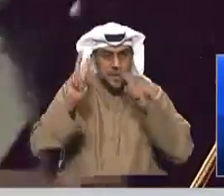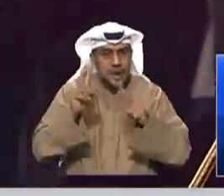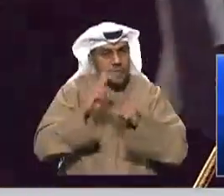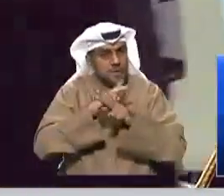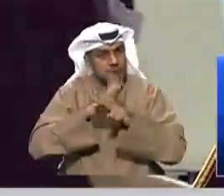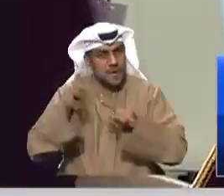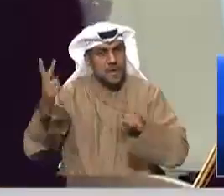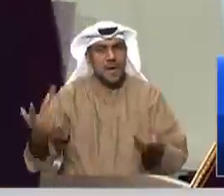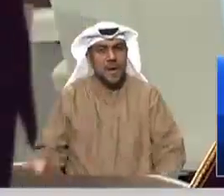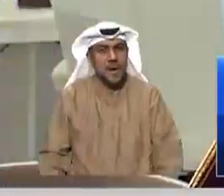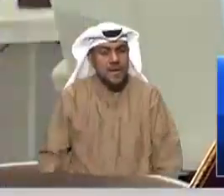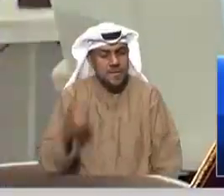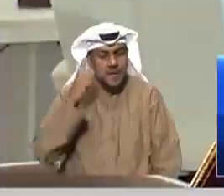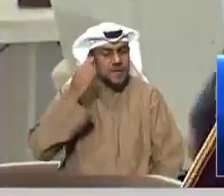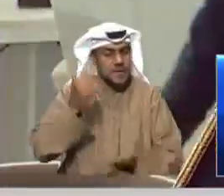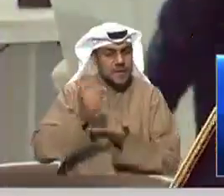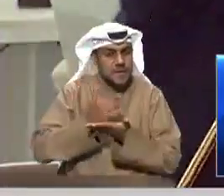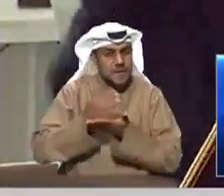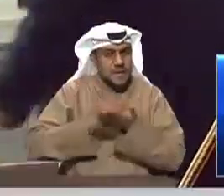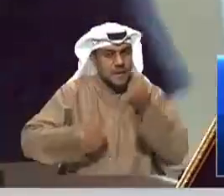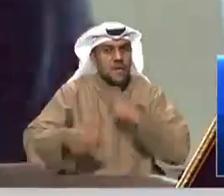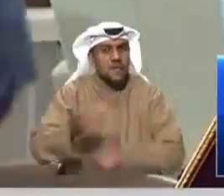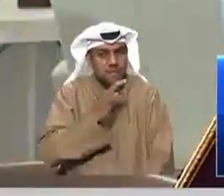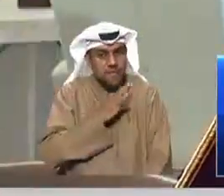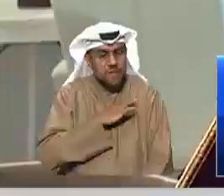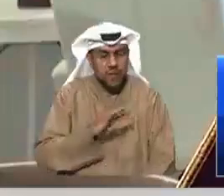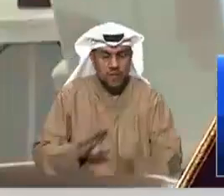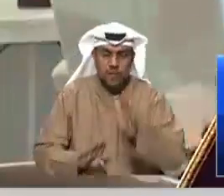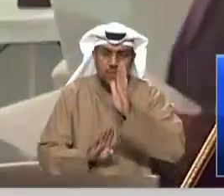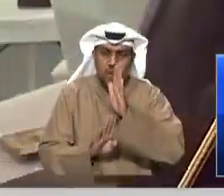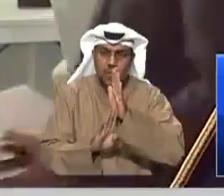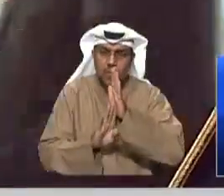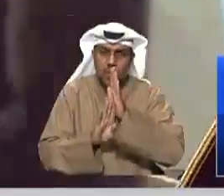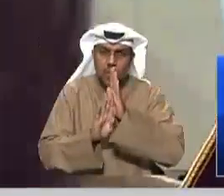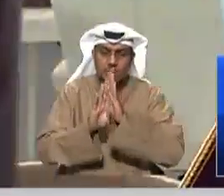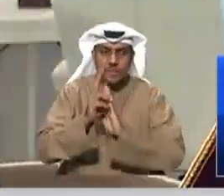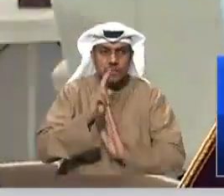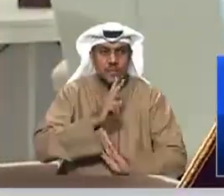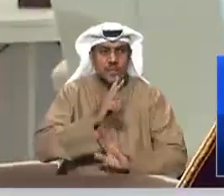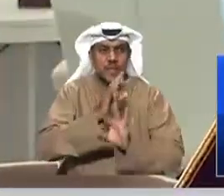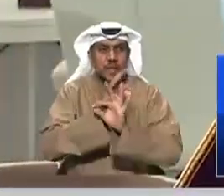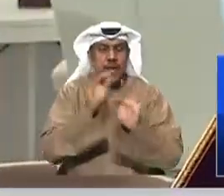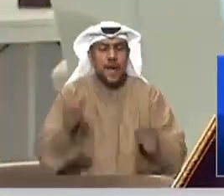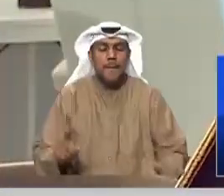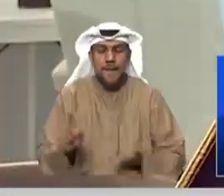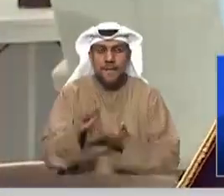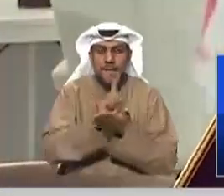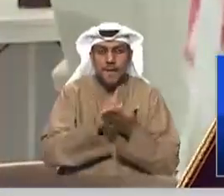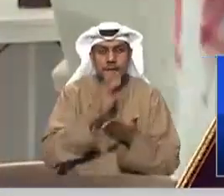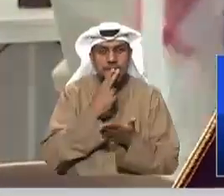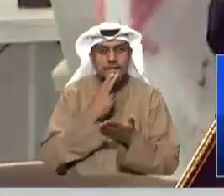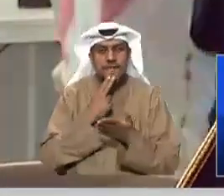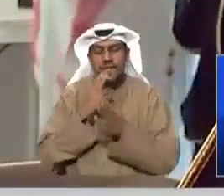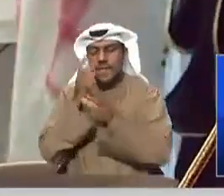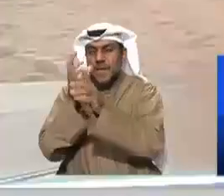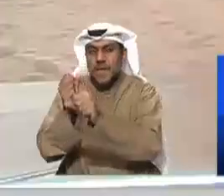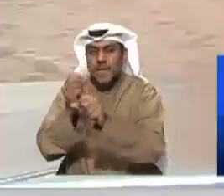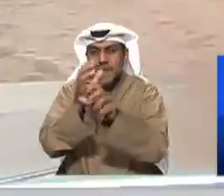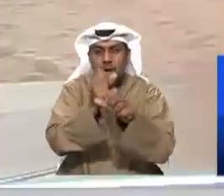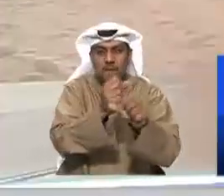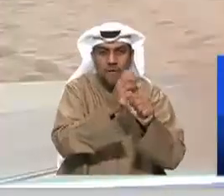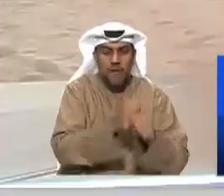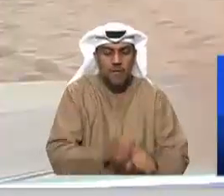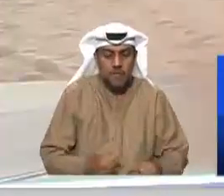على الاقتصادات المختلفة، وأثره المجتمعي على المجتمعات، وأثره البيئي، وأهمية أن تعمل الدول